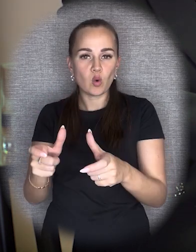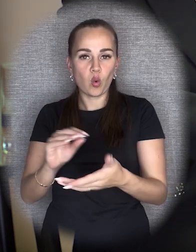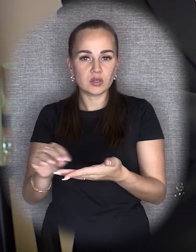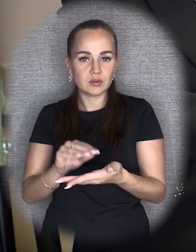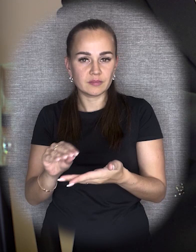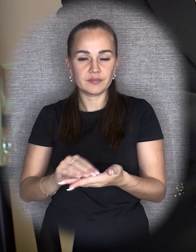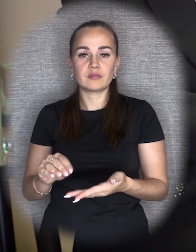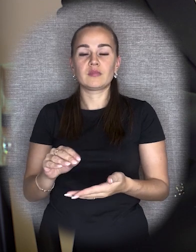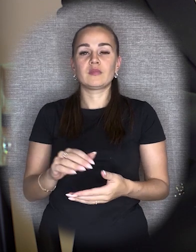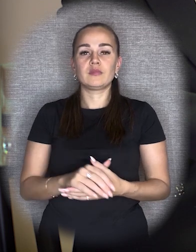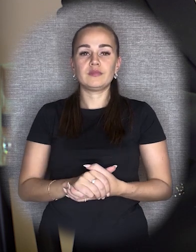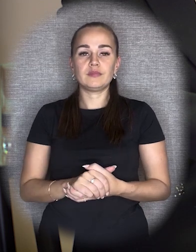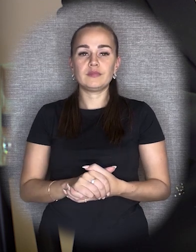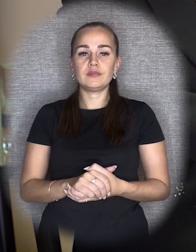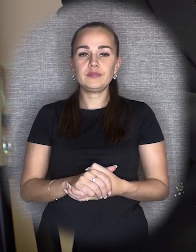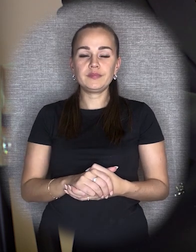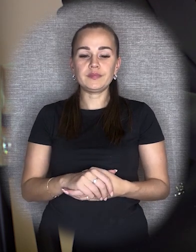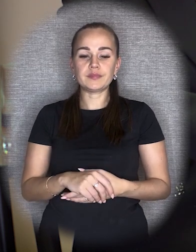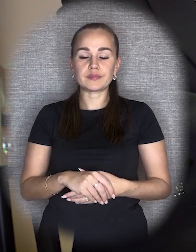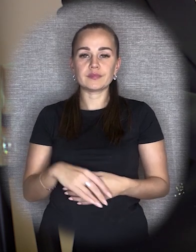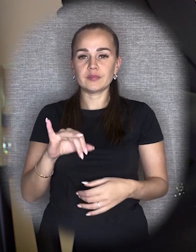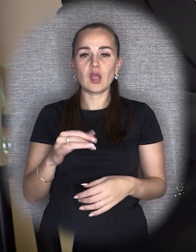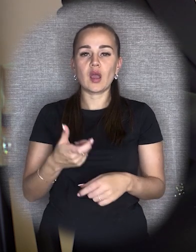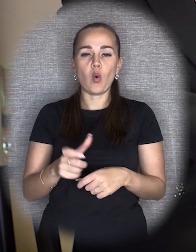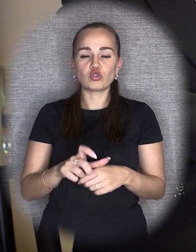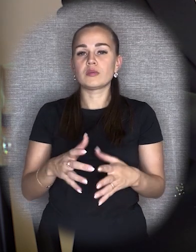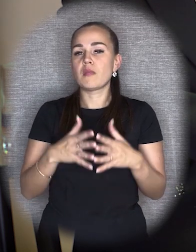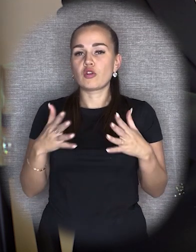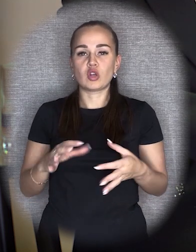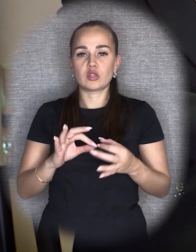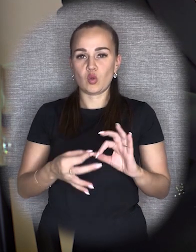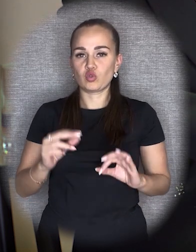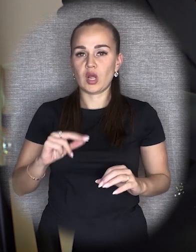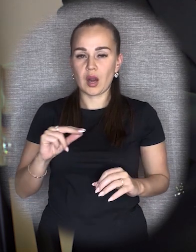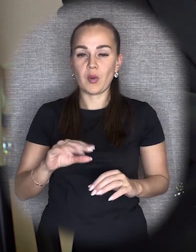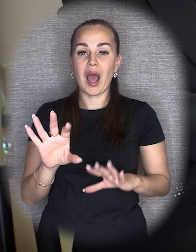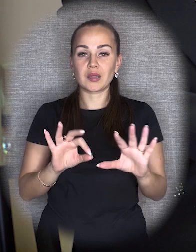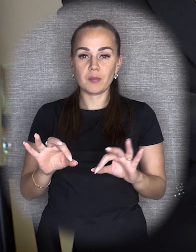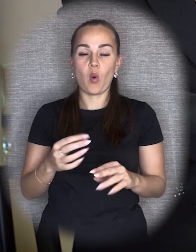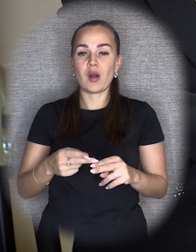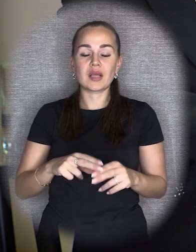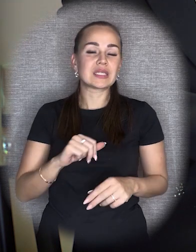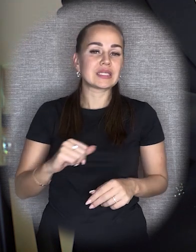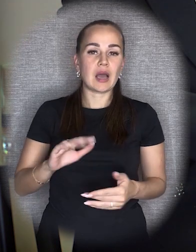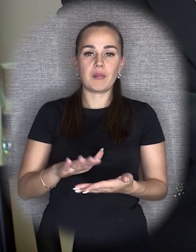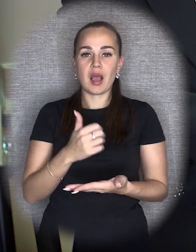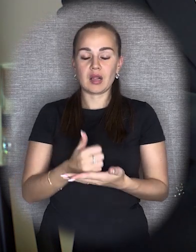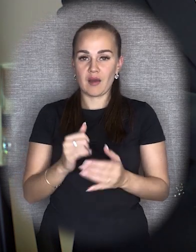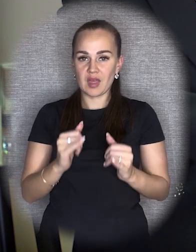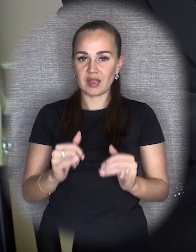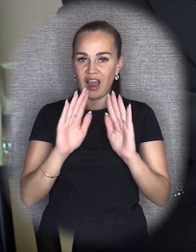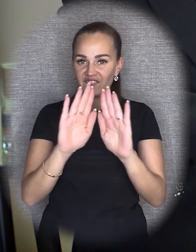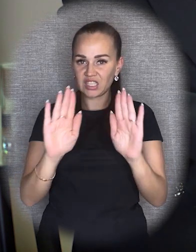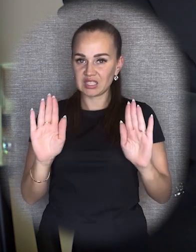музее и так далее. Ну, в общем, это какая-то безумно сложная работа. Отбор — это самое главное для выставочного проекта, потому